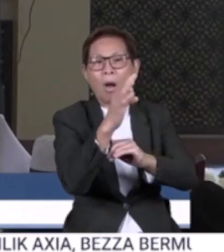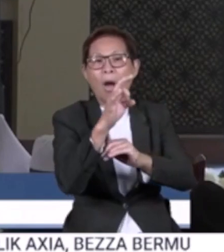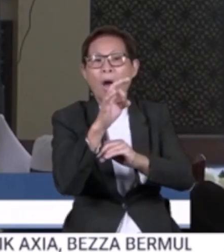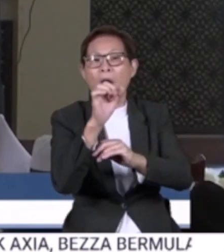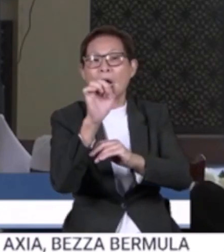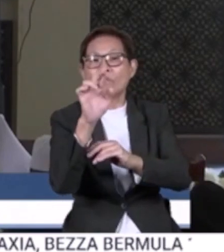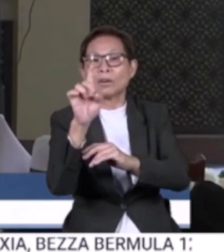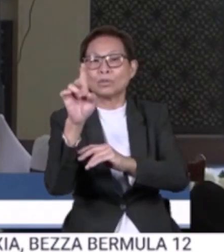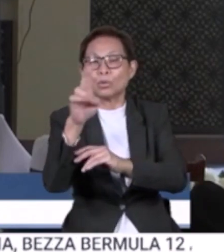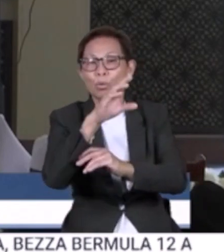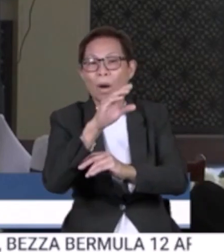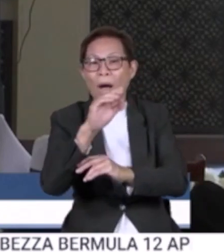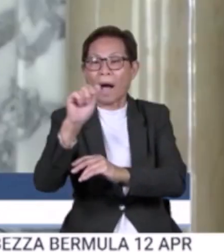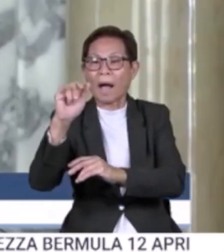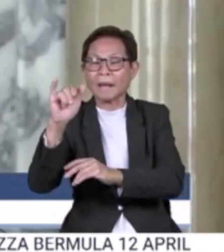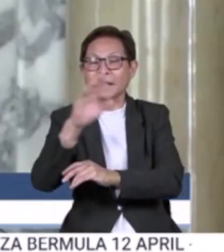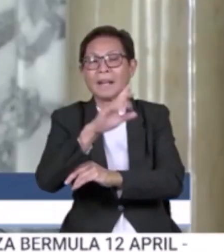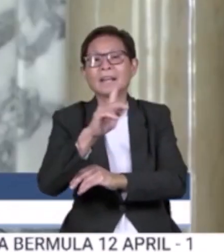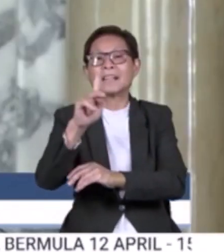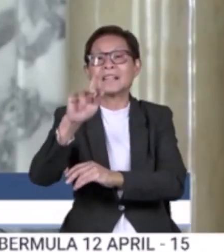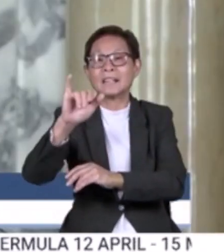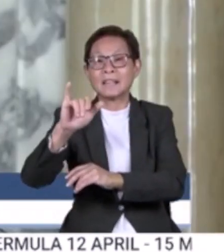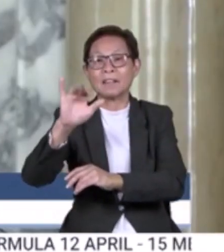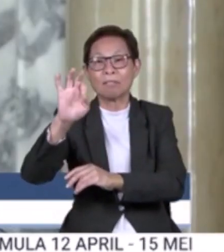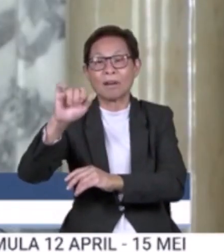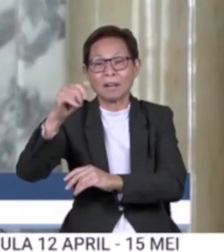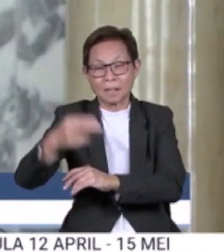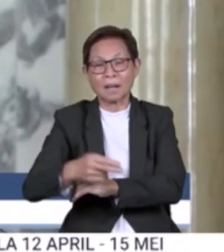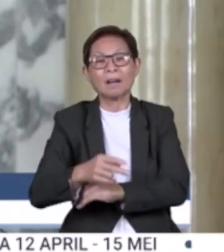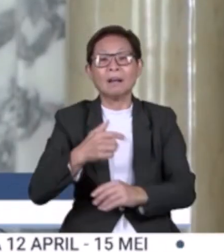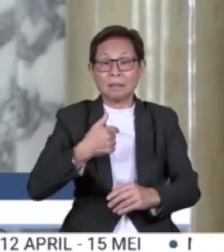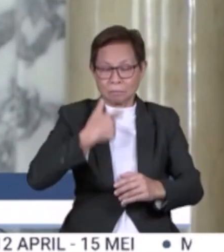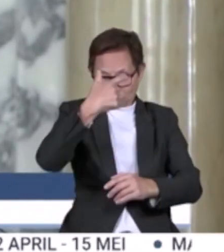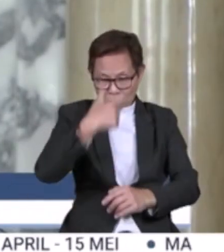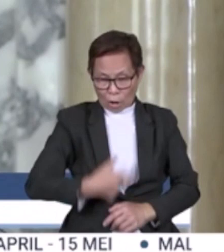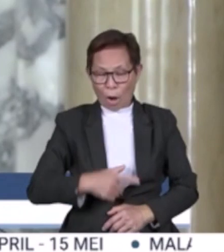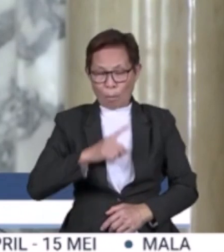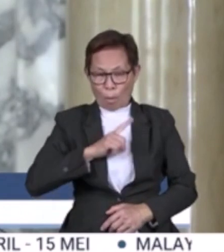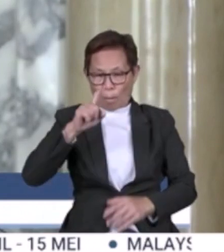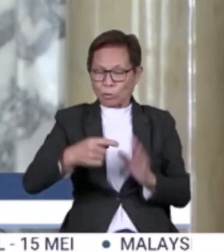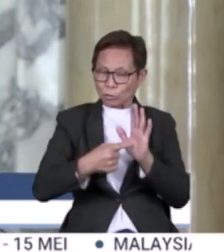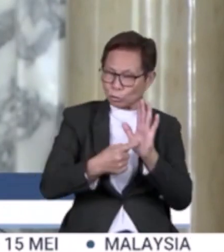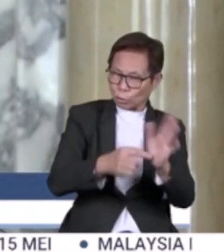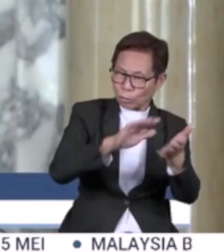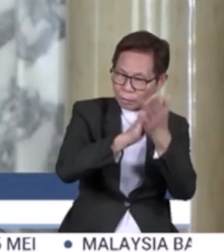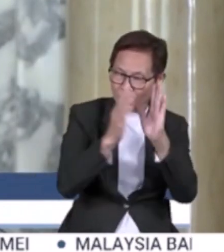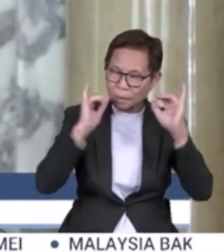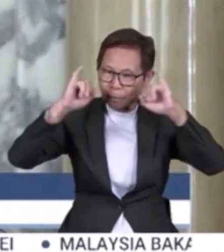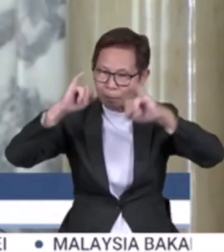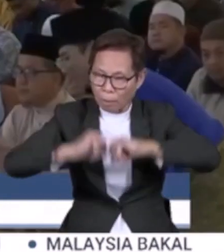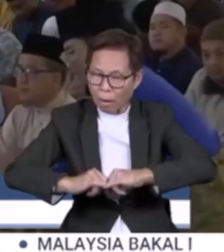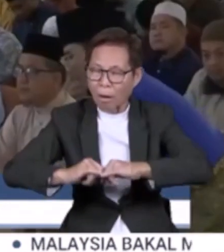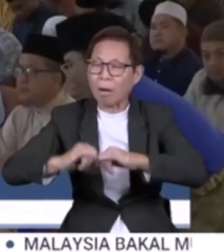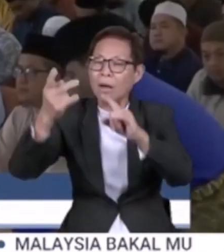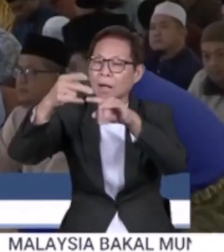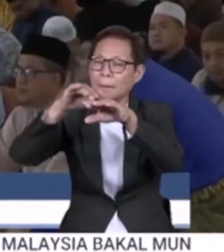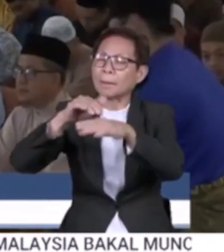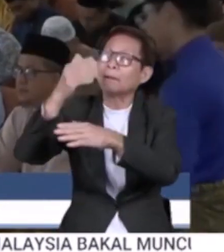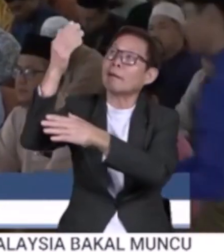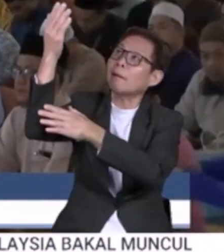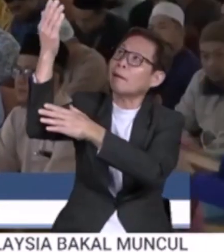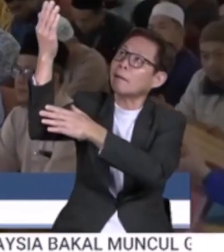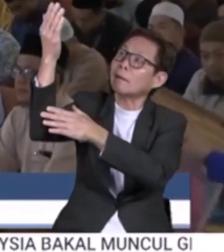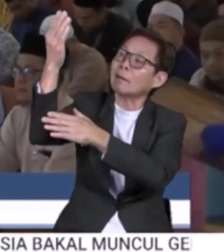ain dan fardhu kifayah saja mana kehidupan sebagai Muslim sepatunya diterjemahkan menjadi ibadah kepada Allah Subhanahu Wa Ta'ala